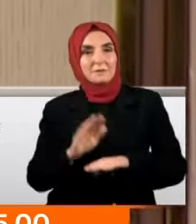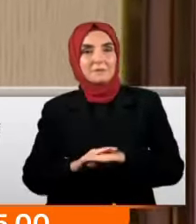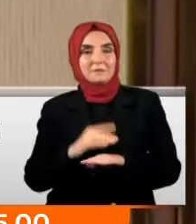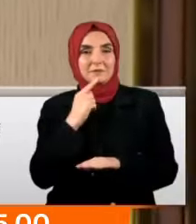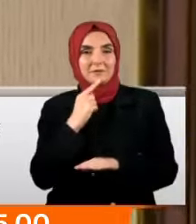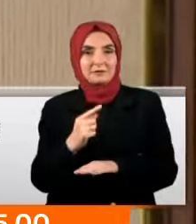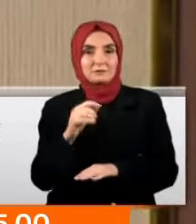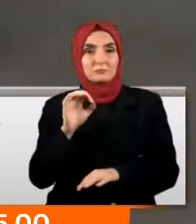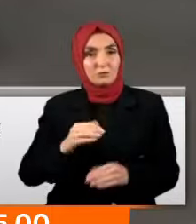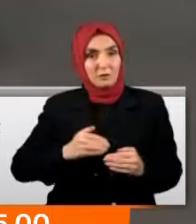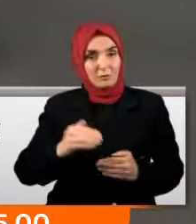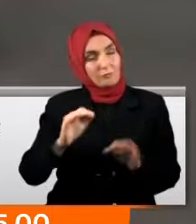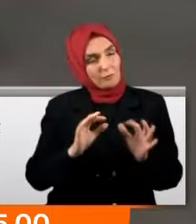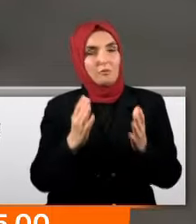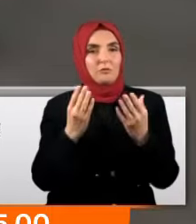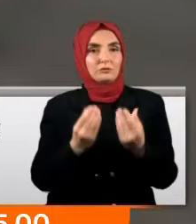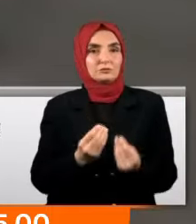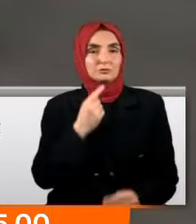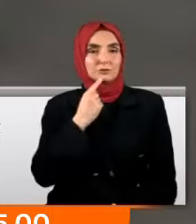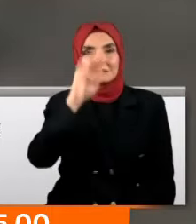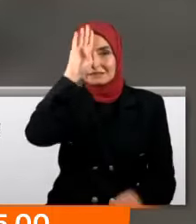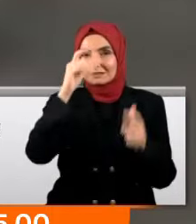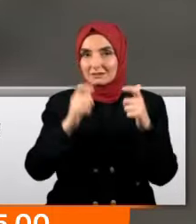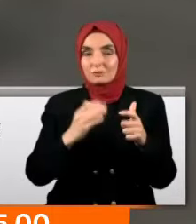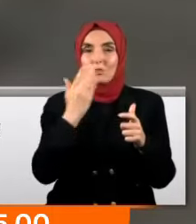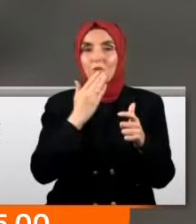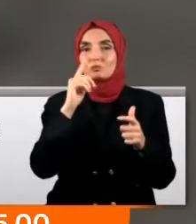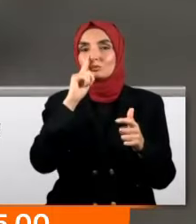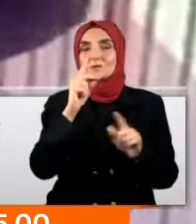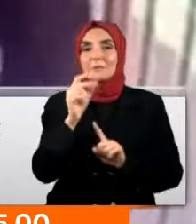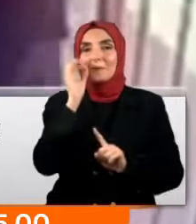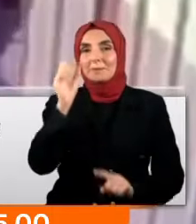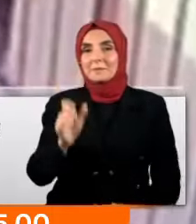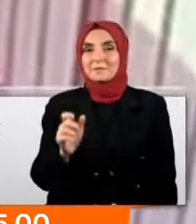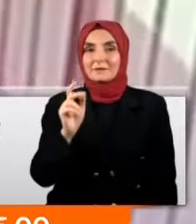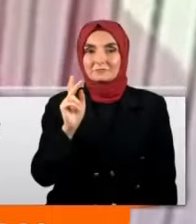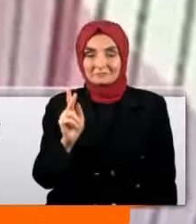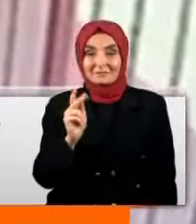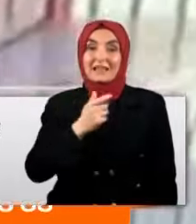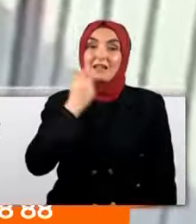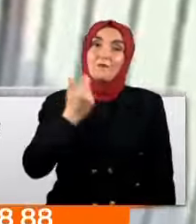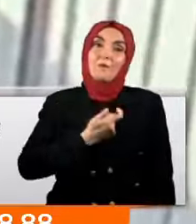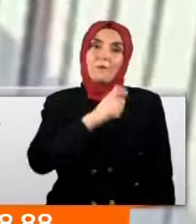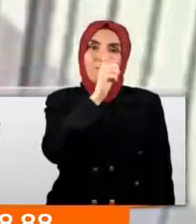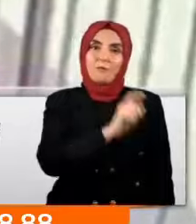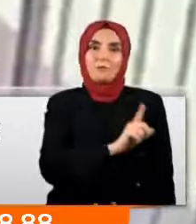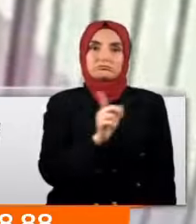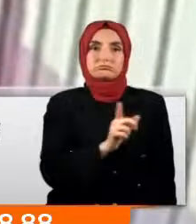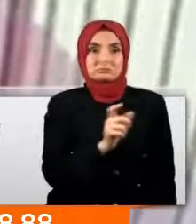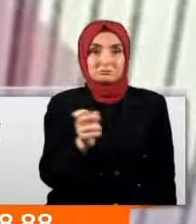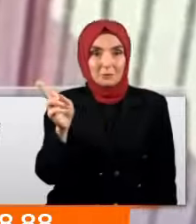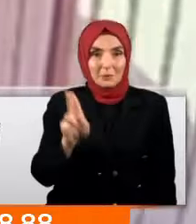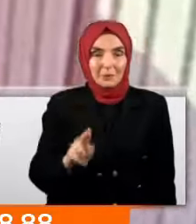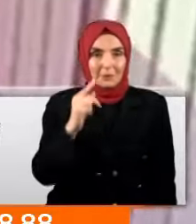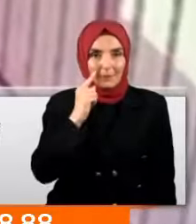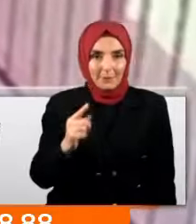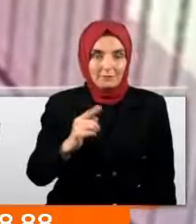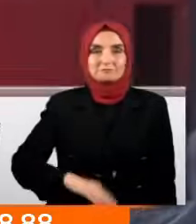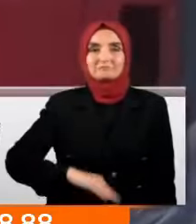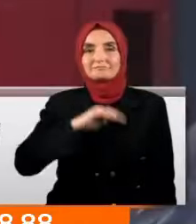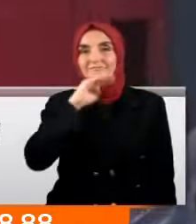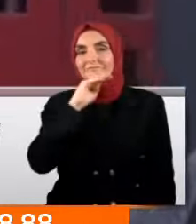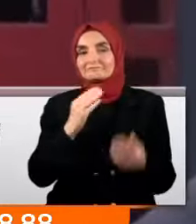bundan sonra da böyle gidecek. İstanbul'da okul müdürü İbrahim Oktugan'ın eski öğrencisi tarafından öldürülmesi bardağı taşırdı.